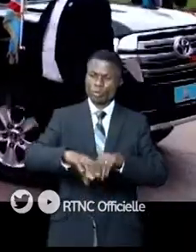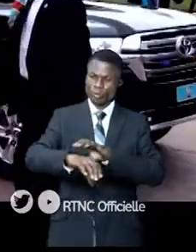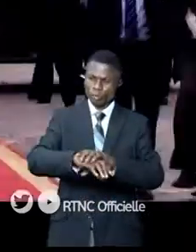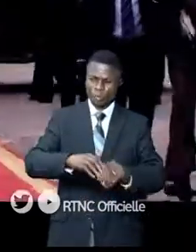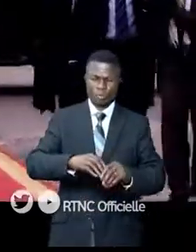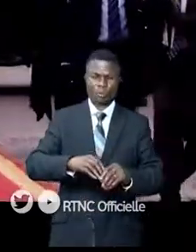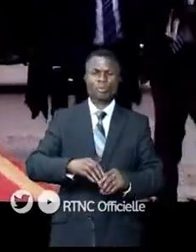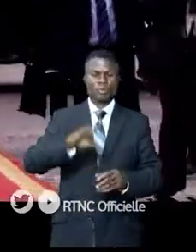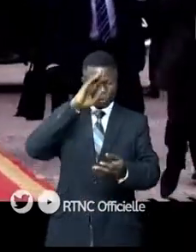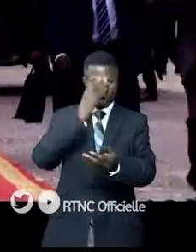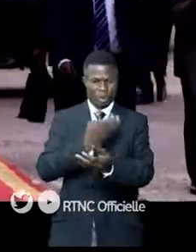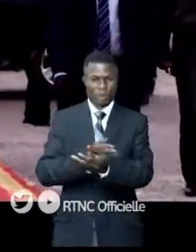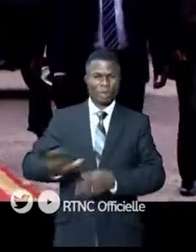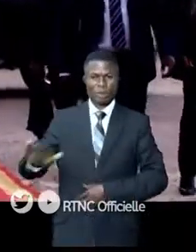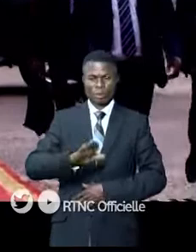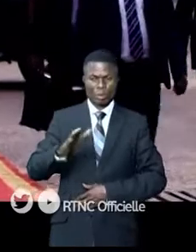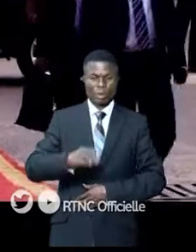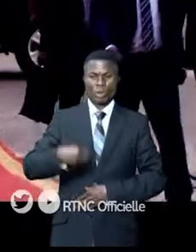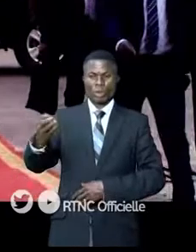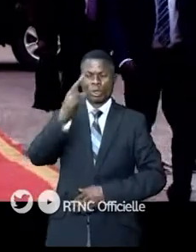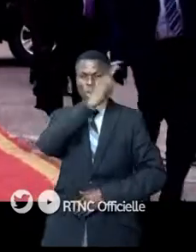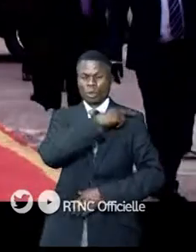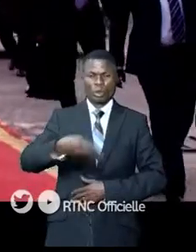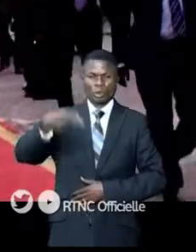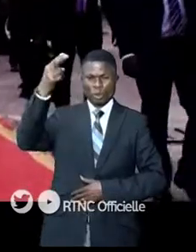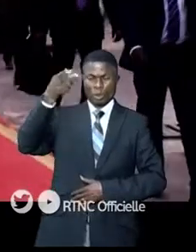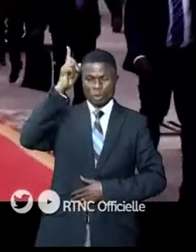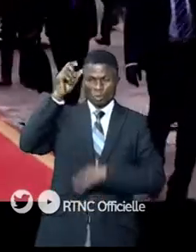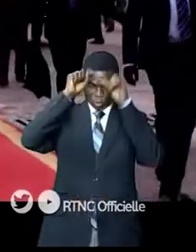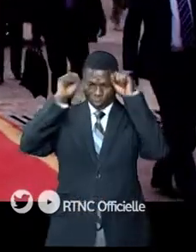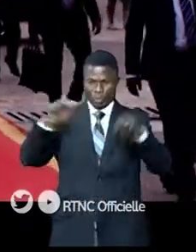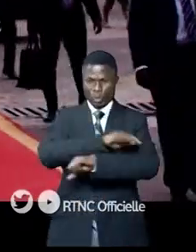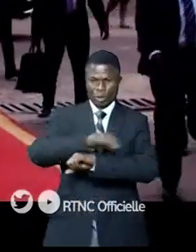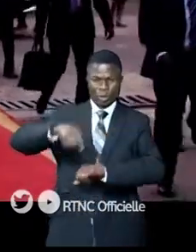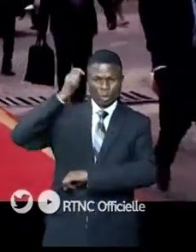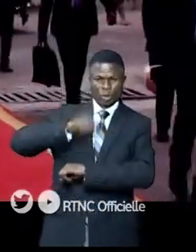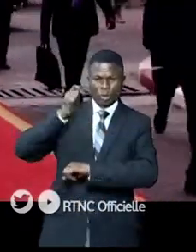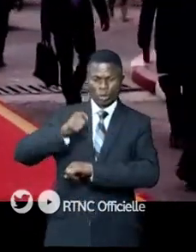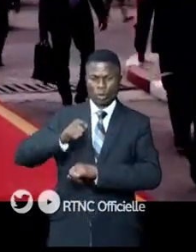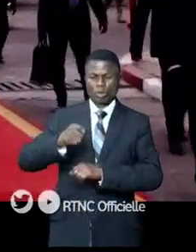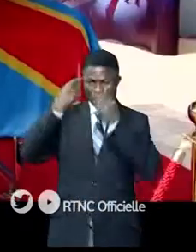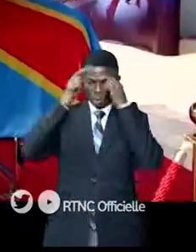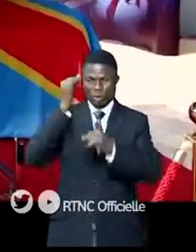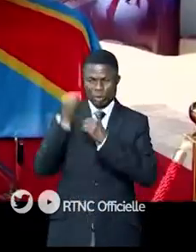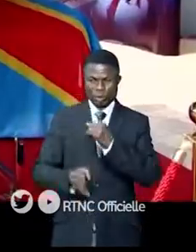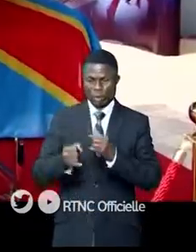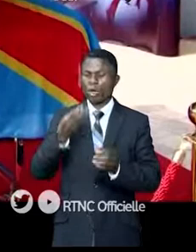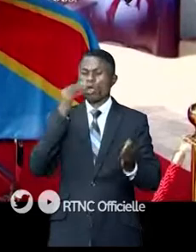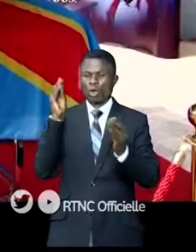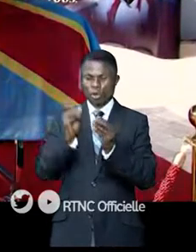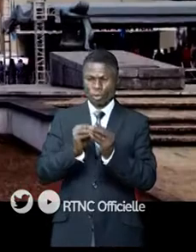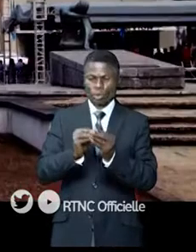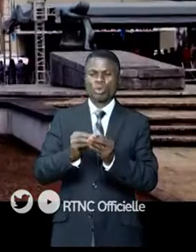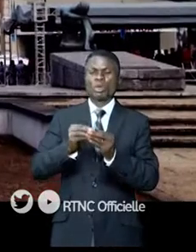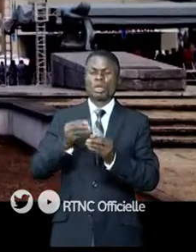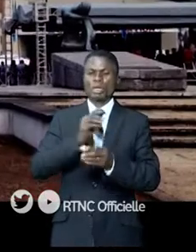a été, il y a quelques mois, élevé au rang de premier président de la Cour de cassation au terme d'une ordonnance présidentielle.